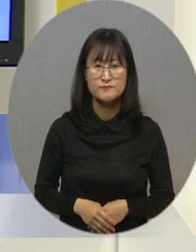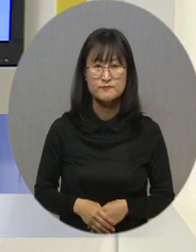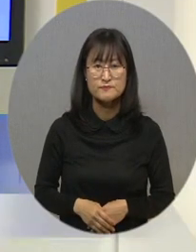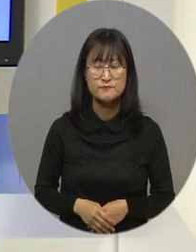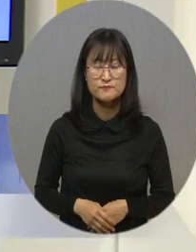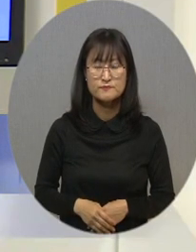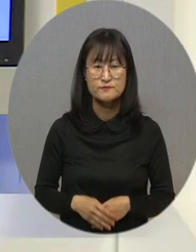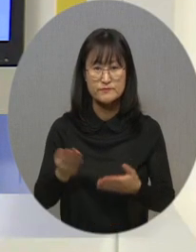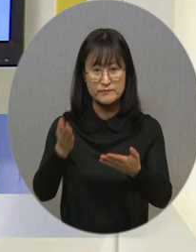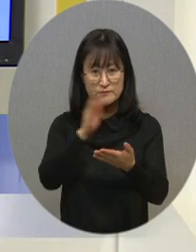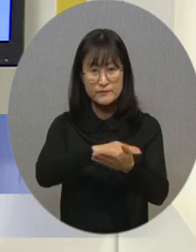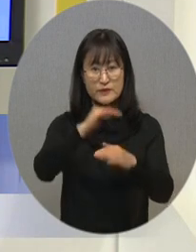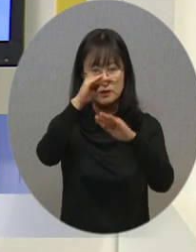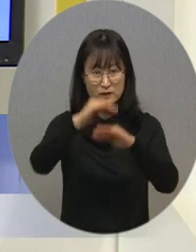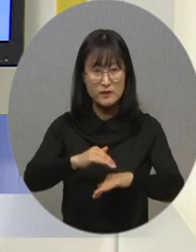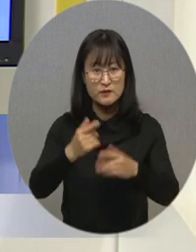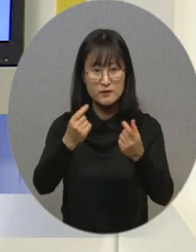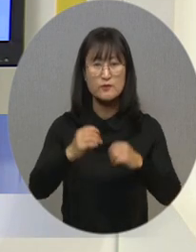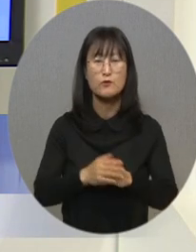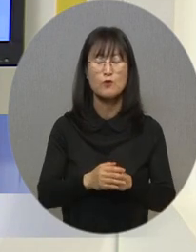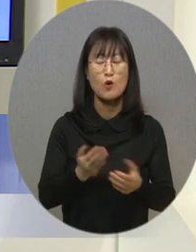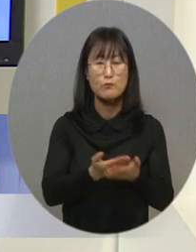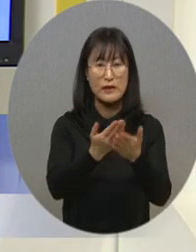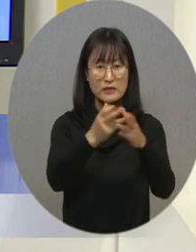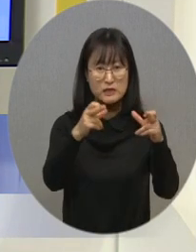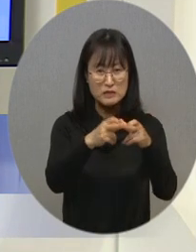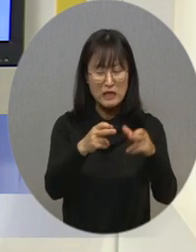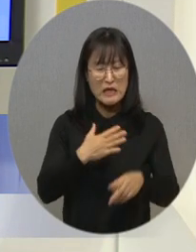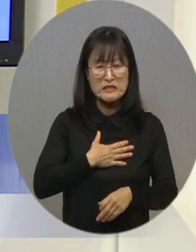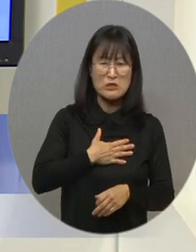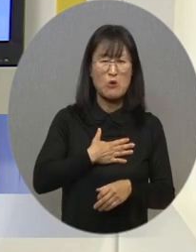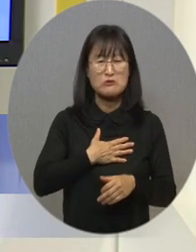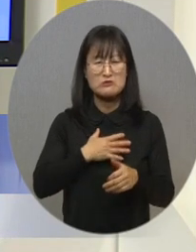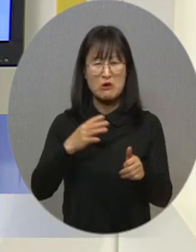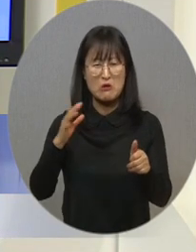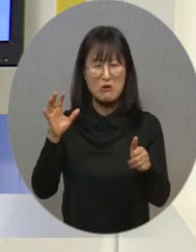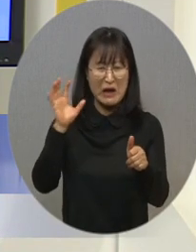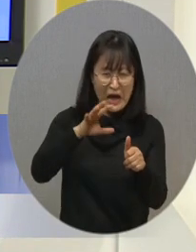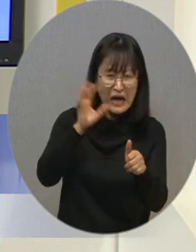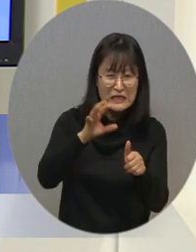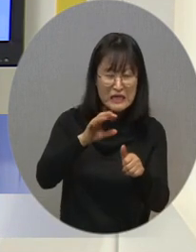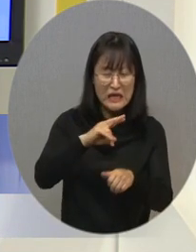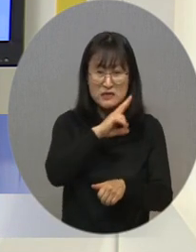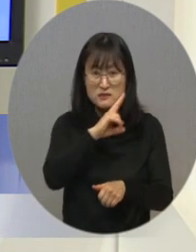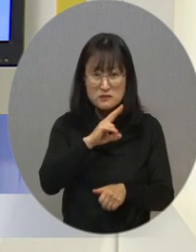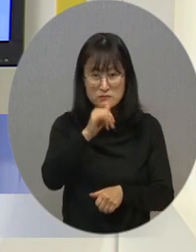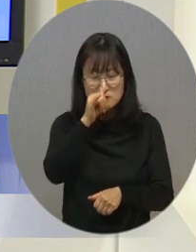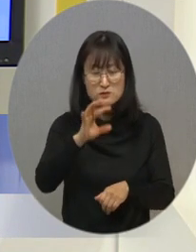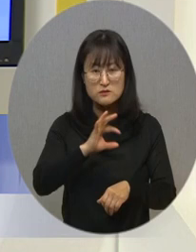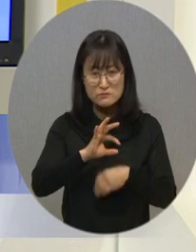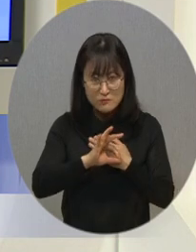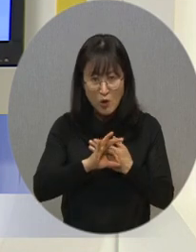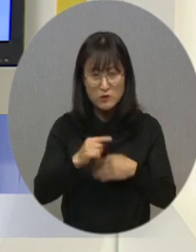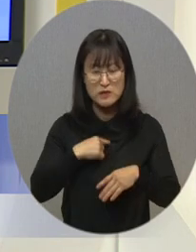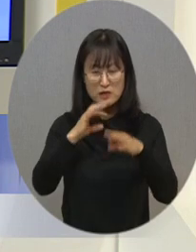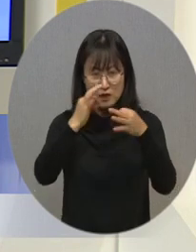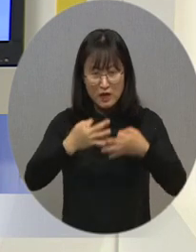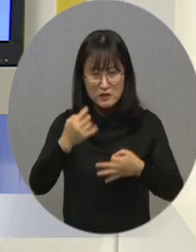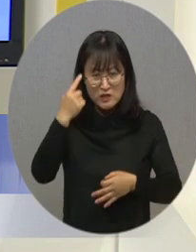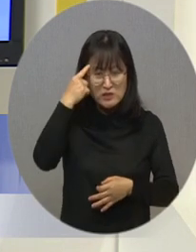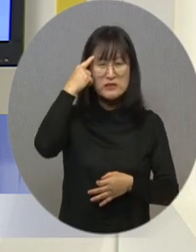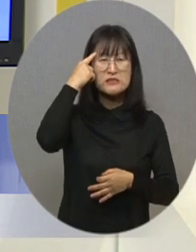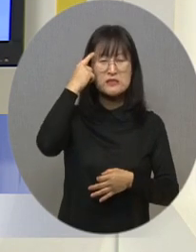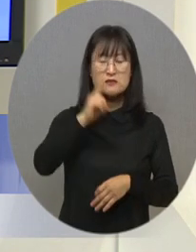가능합니다이면 기사입니다 발달 장애인이 정서적 학대가 의심되는 상황에서 스스로 피해를 인지하고